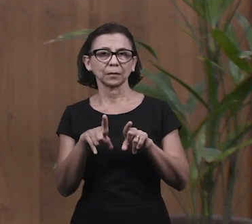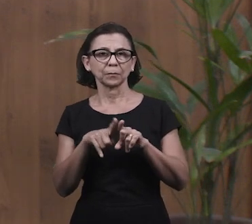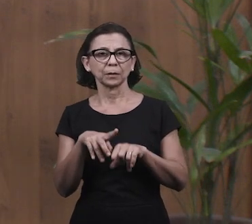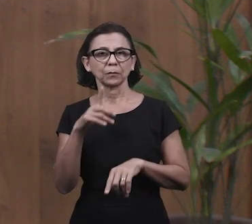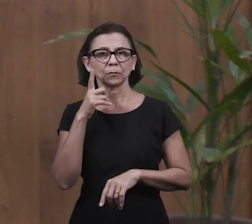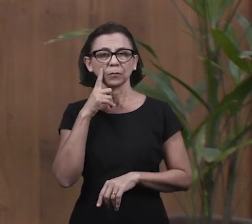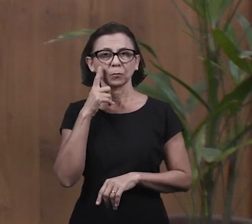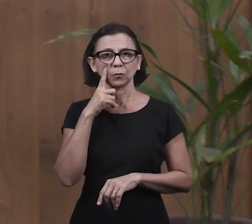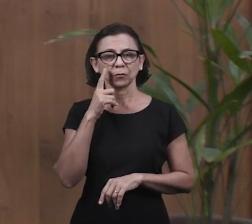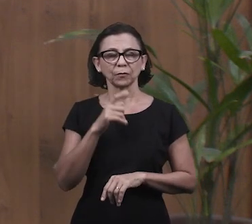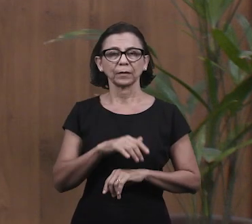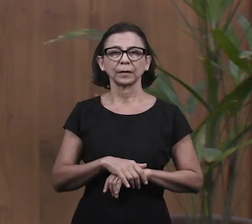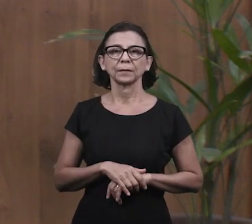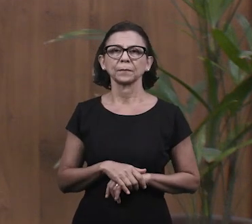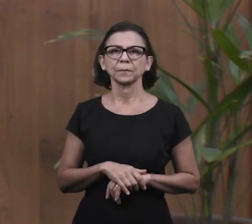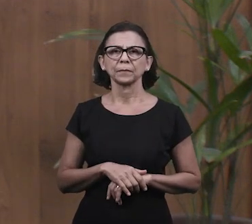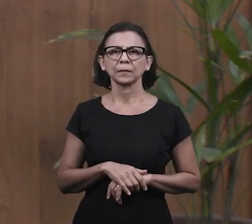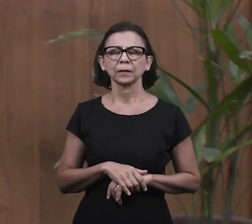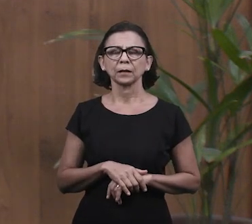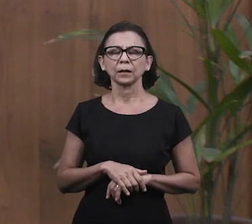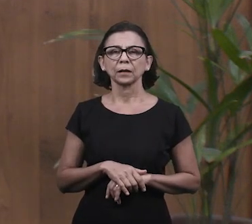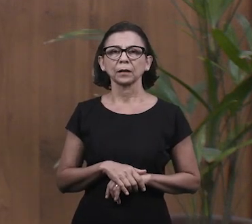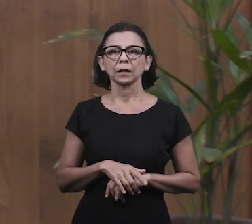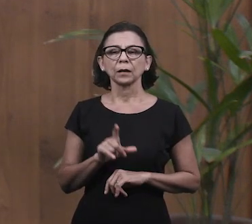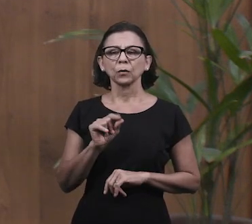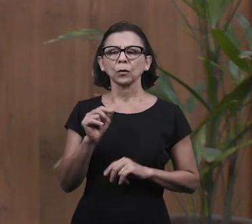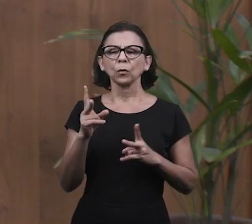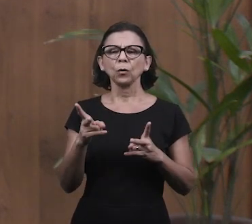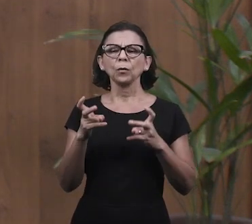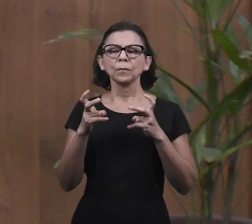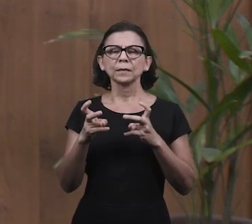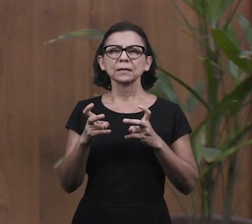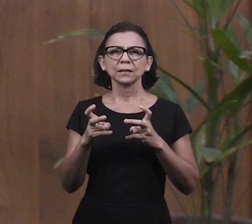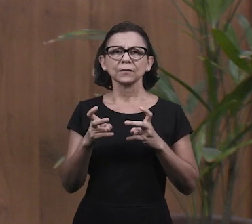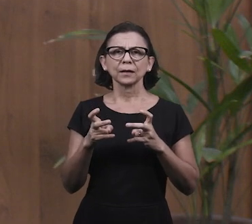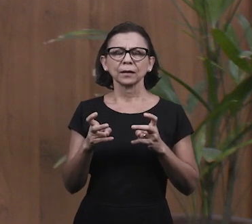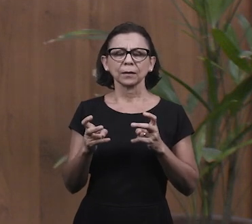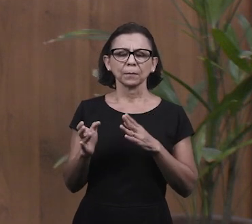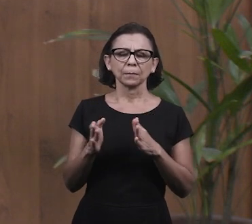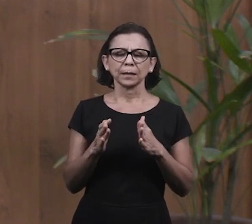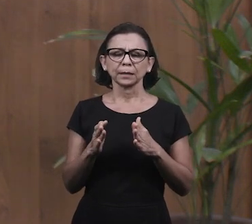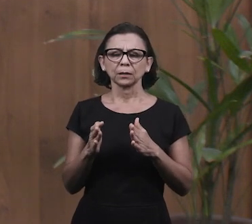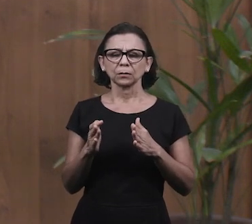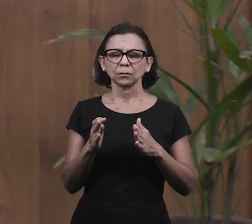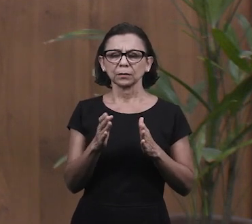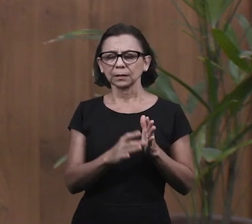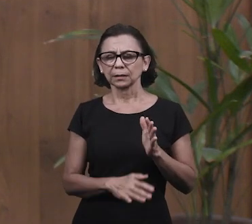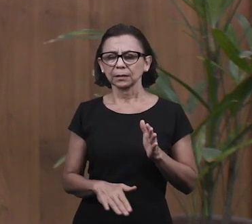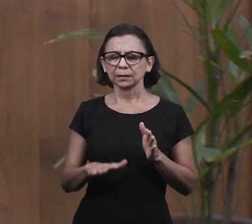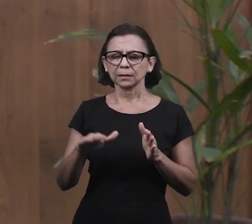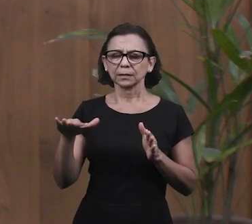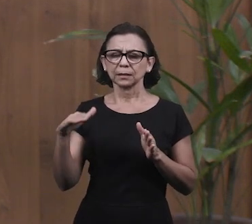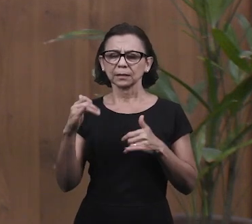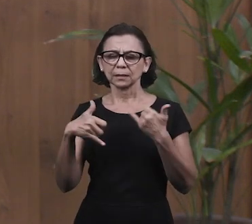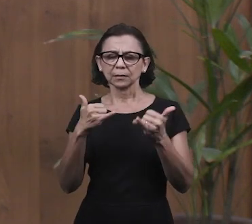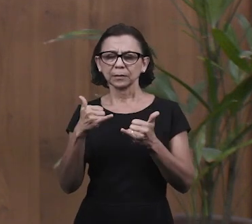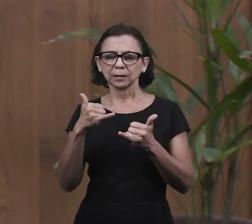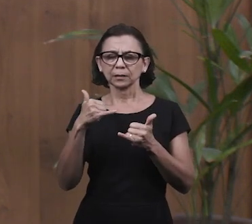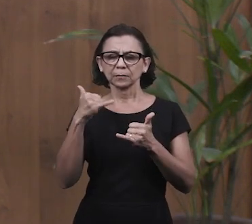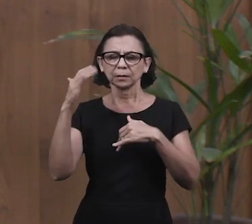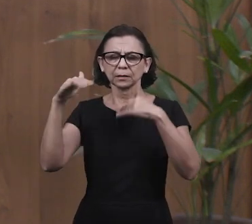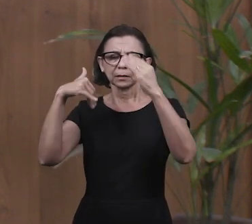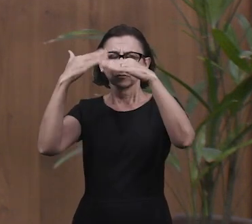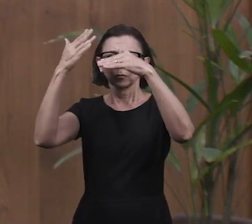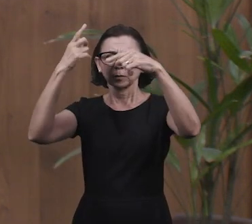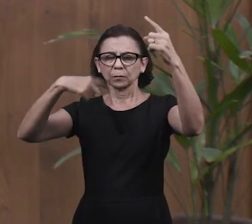des jeux. Et nous allons parler aussi sur ce que nous pouvons observer pendant que les enfants